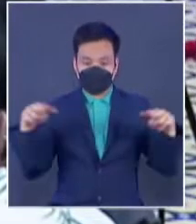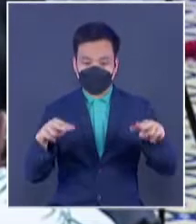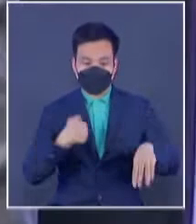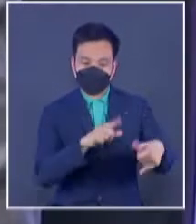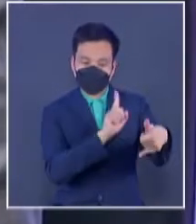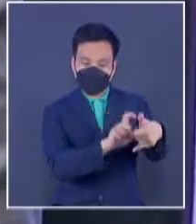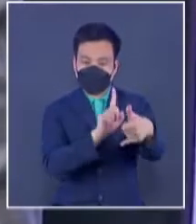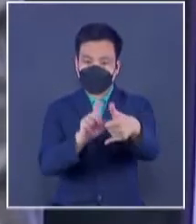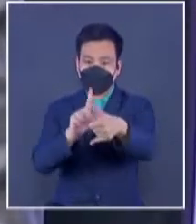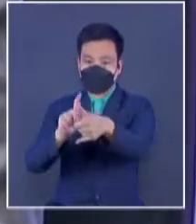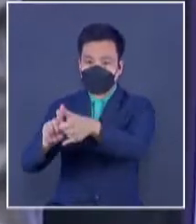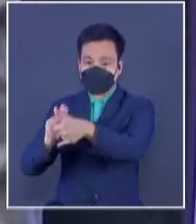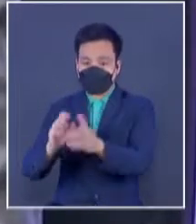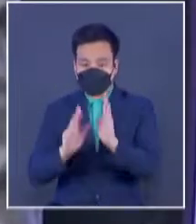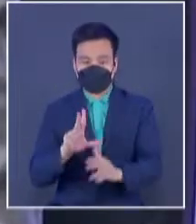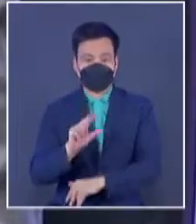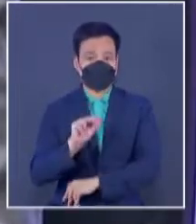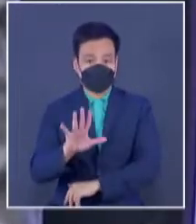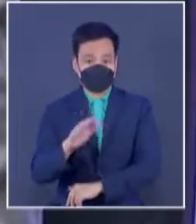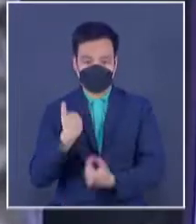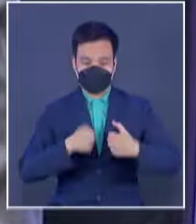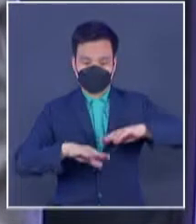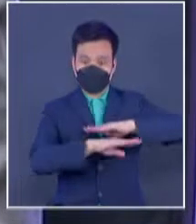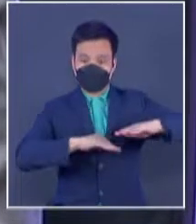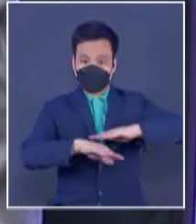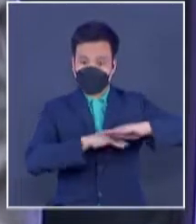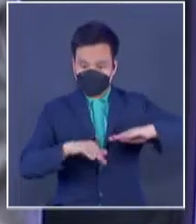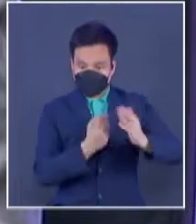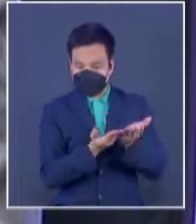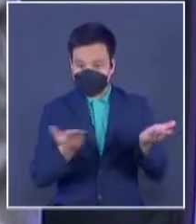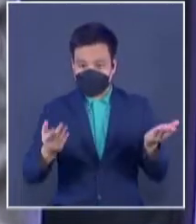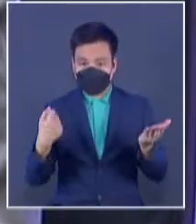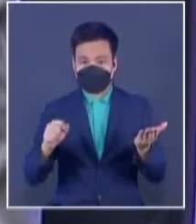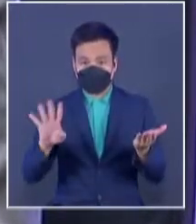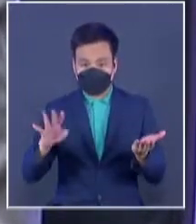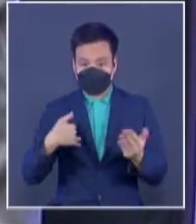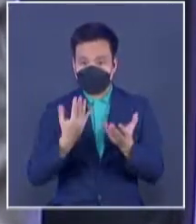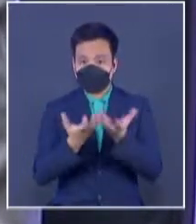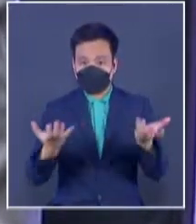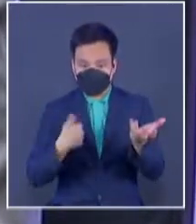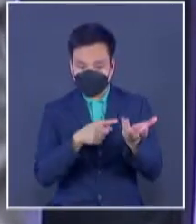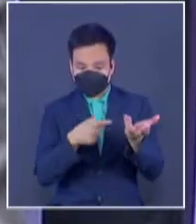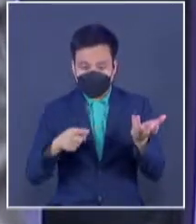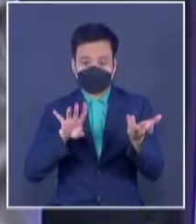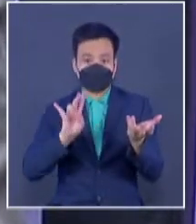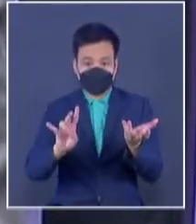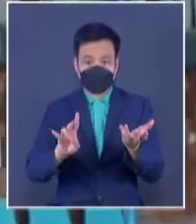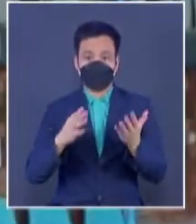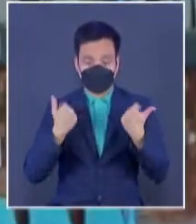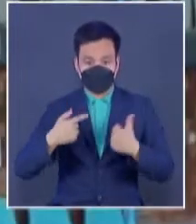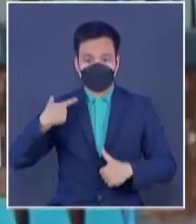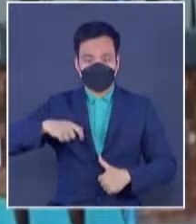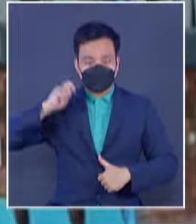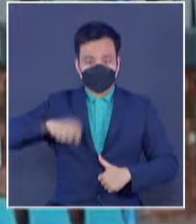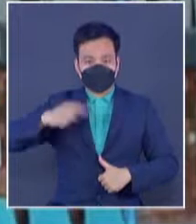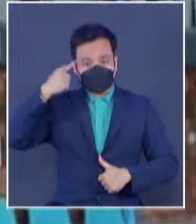35 ปากมีพยานเอกสารอีก14 รายการวัตถุพยานจำนวน7 รายการซึ่งพนักงานสอบสวนลงความเห็นสั่งฟ้องผู้ต้องหาทั้ง